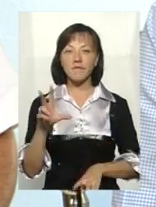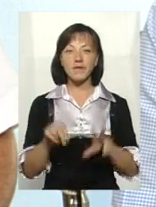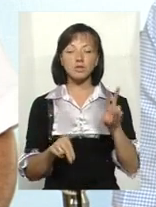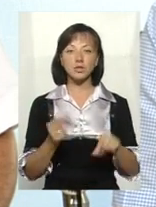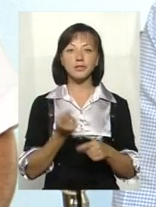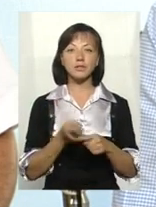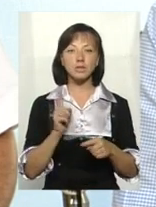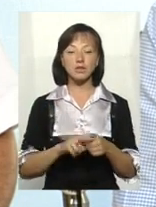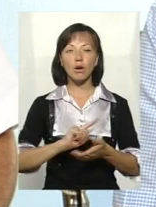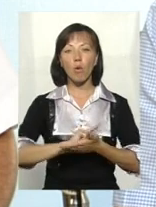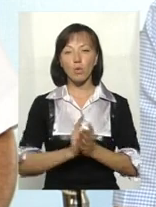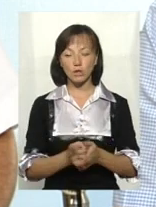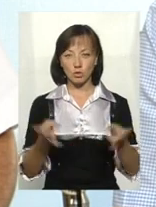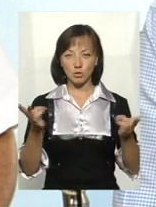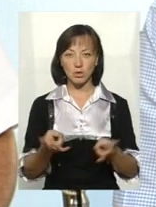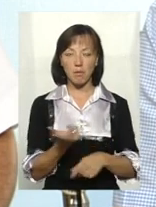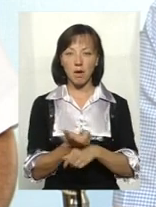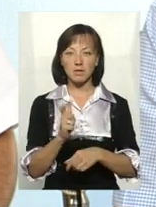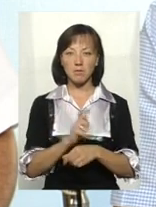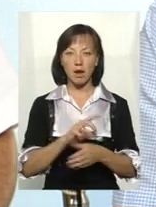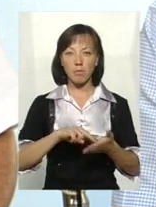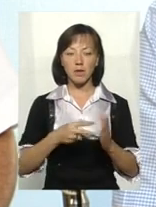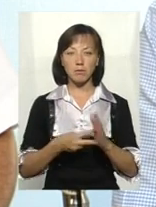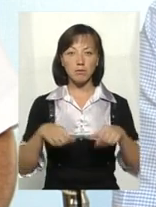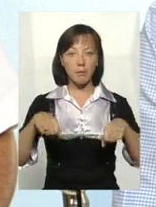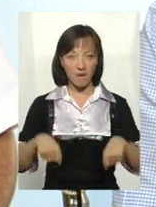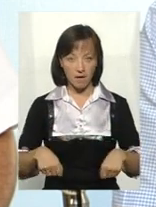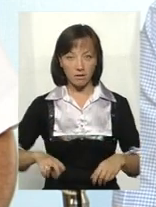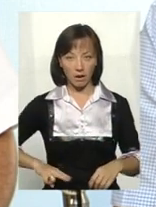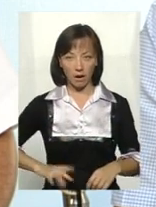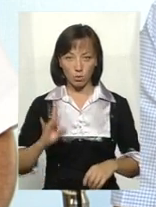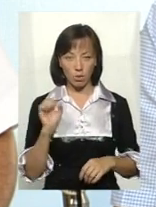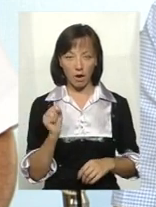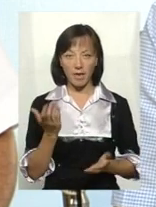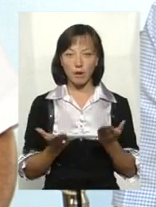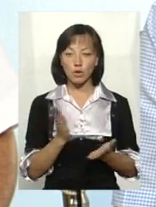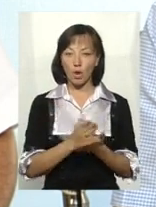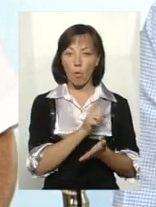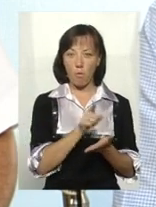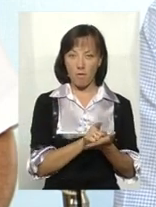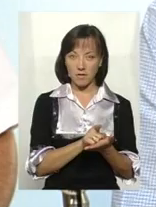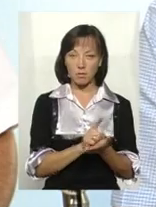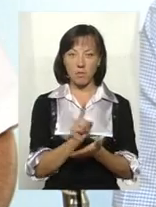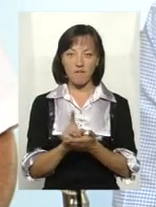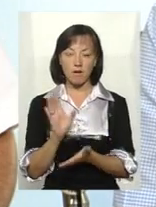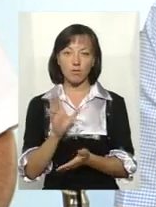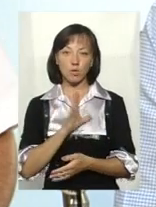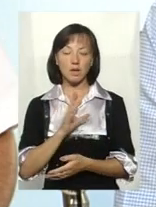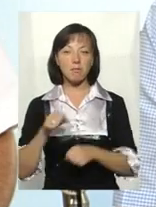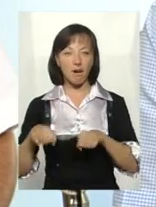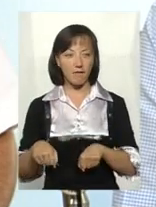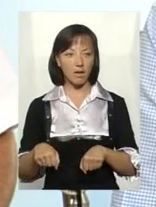це конче необхідно, максимально передбачити права директора. Тому що якщо є обов'язки, то повинні мати і права.